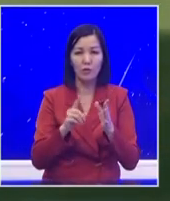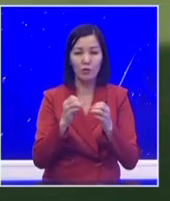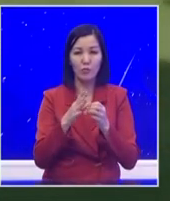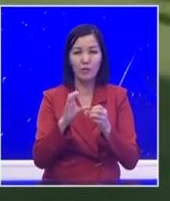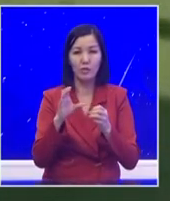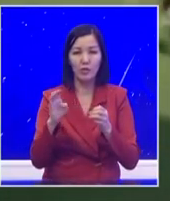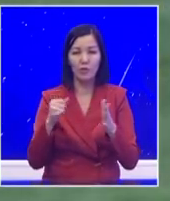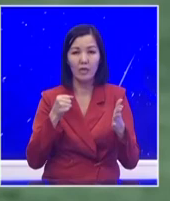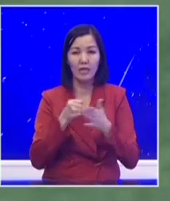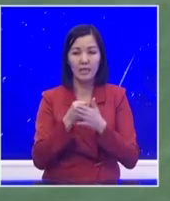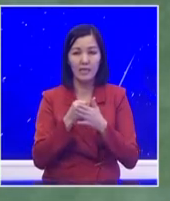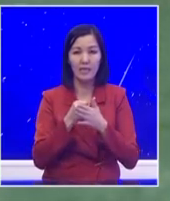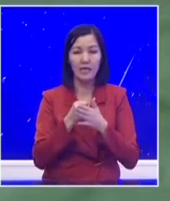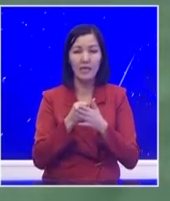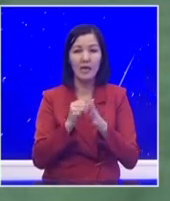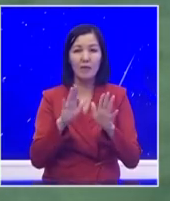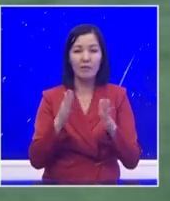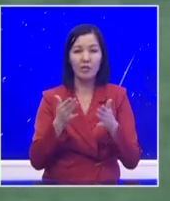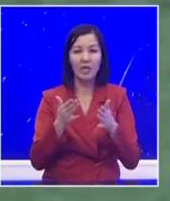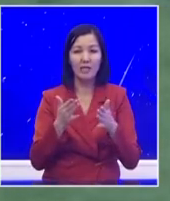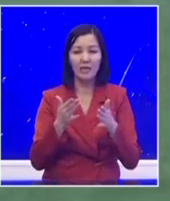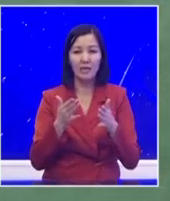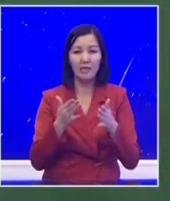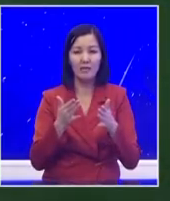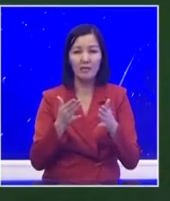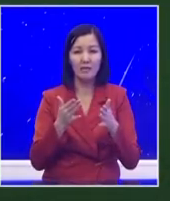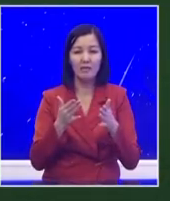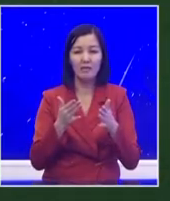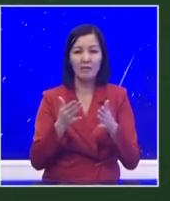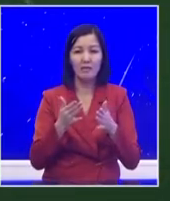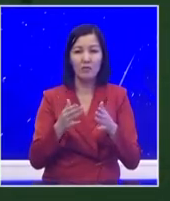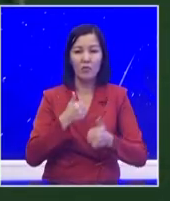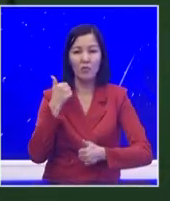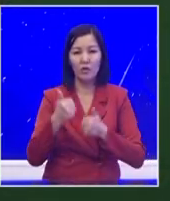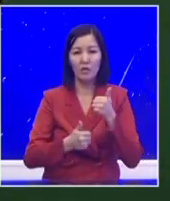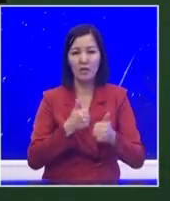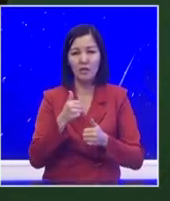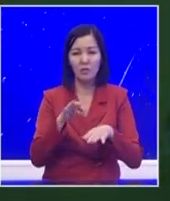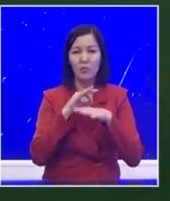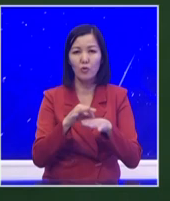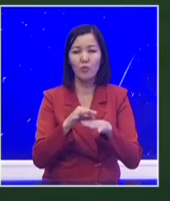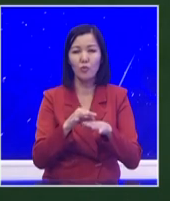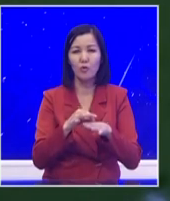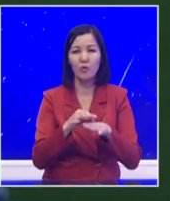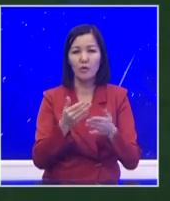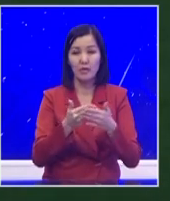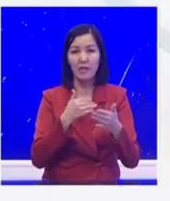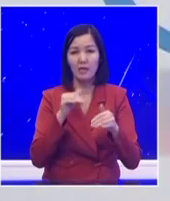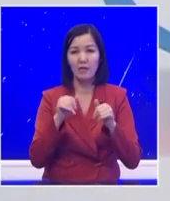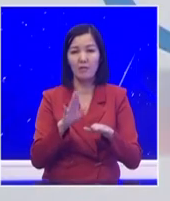дейін енгізілген төтенше жағдайға байланысты бір айға шегерілді. Матчтардың өтетін күндері туралы шешім кейінірек